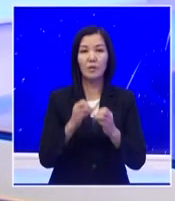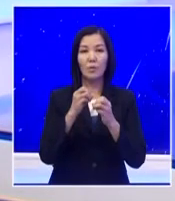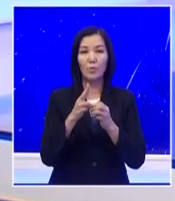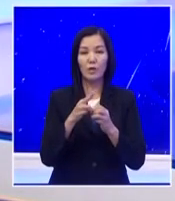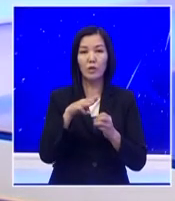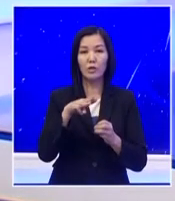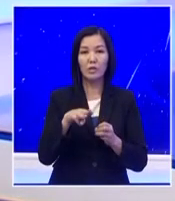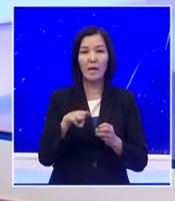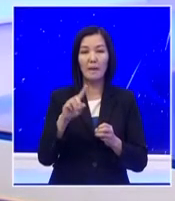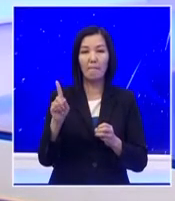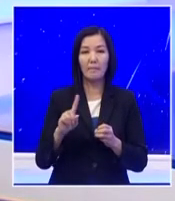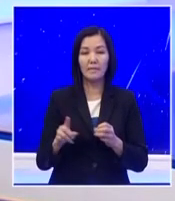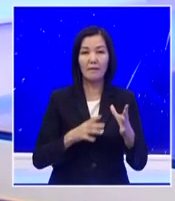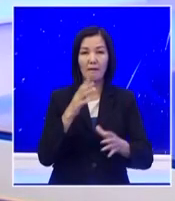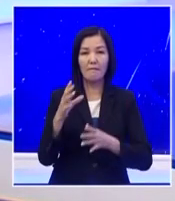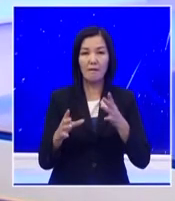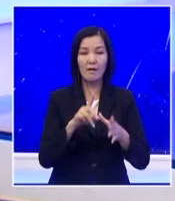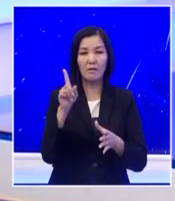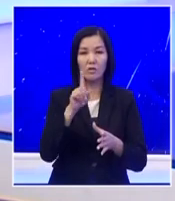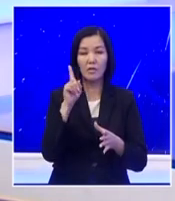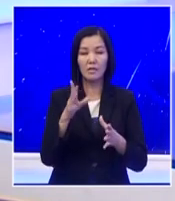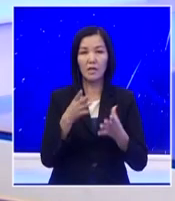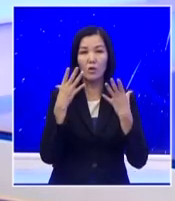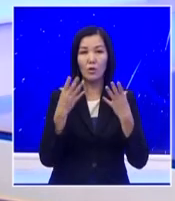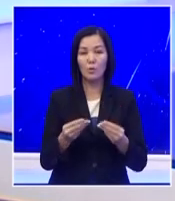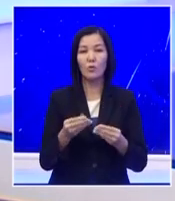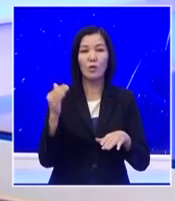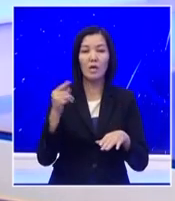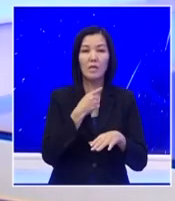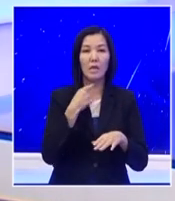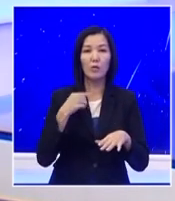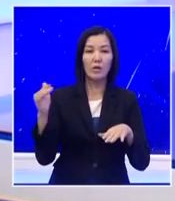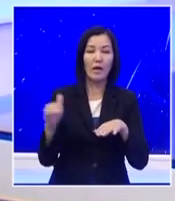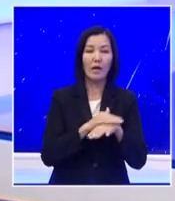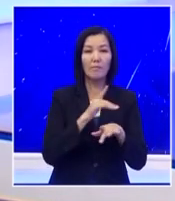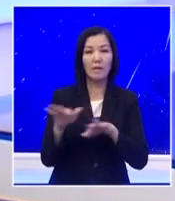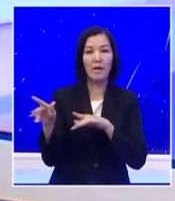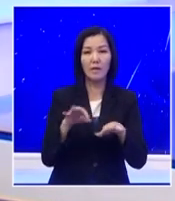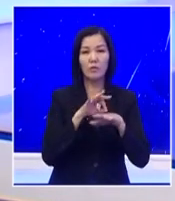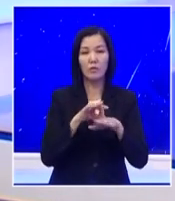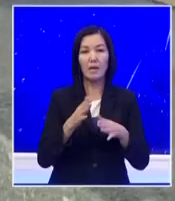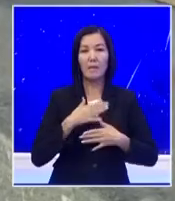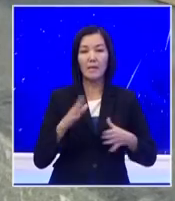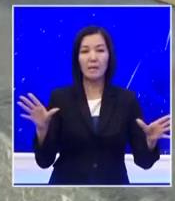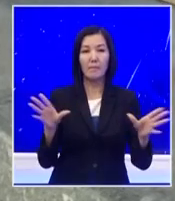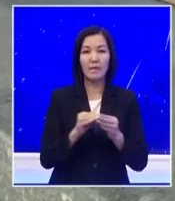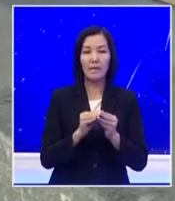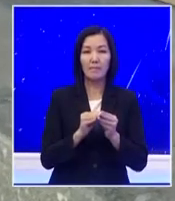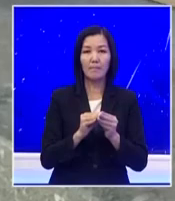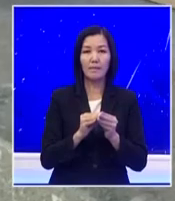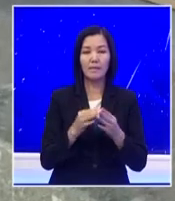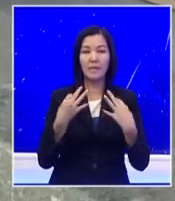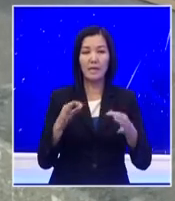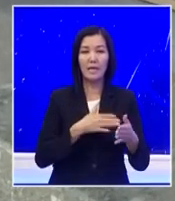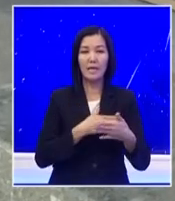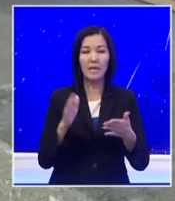12 тамыз халықаралық жастар күні айтулы датаға орай Талдықорғанда қайырымдылық акциясы өтті. Біз біргеміз фронт кеңсесінің еріктілері